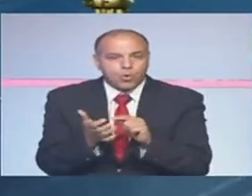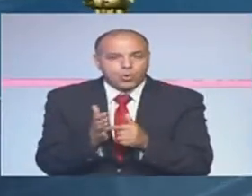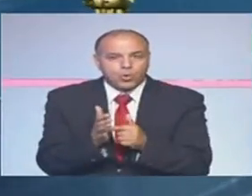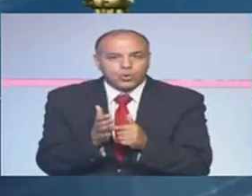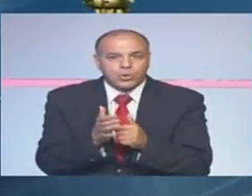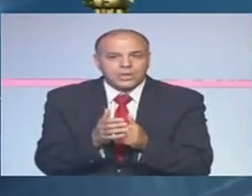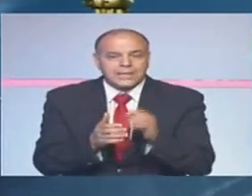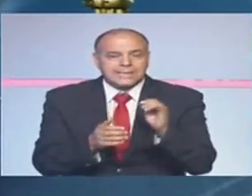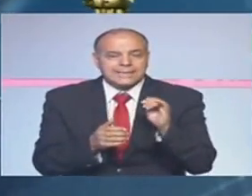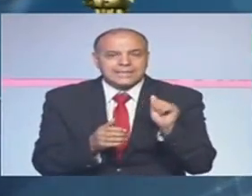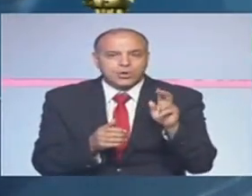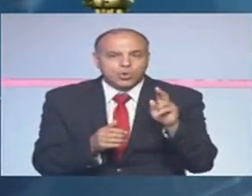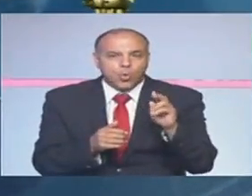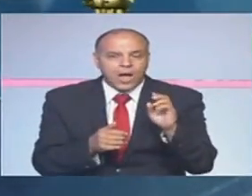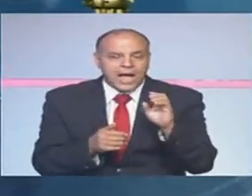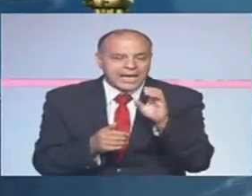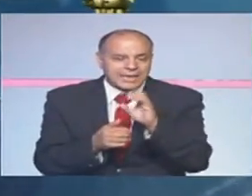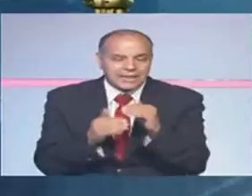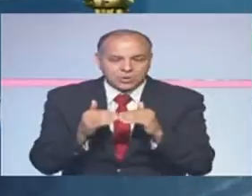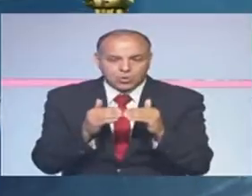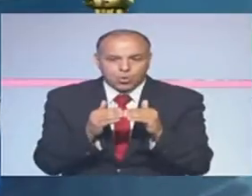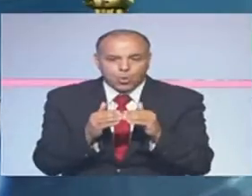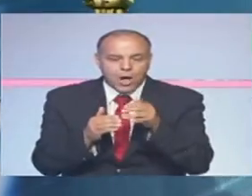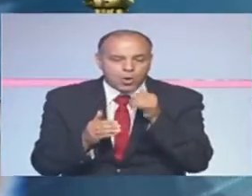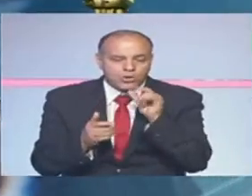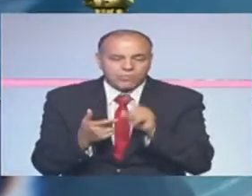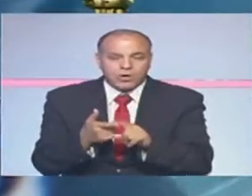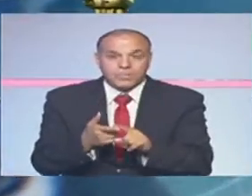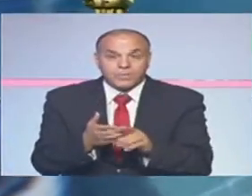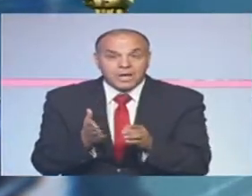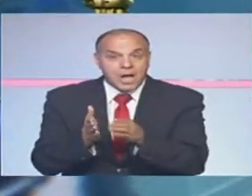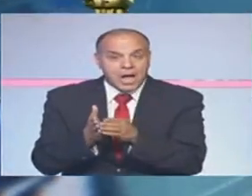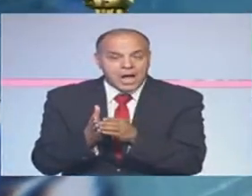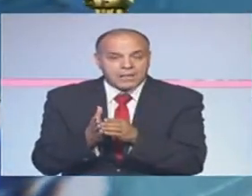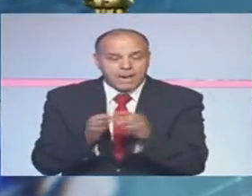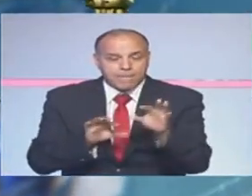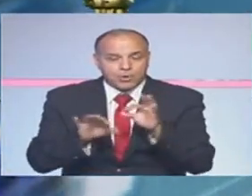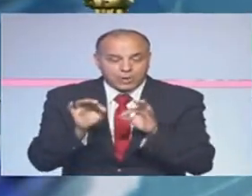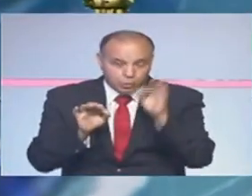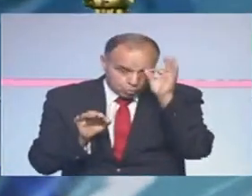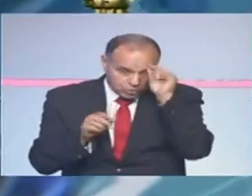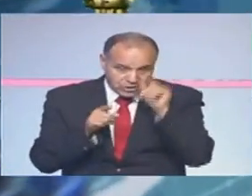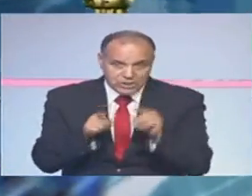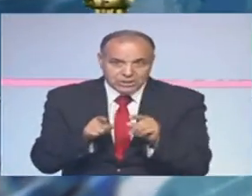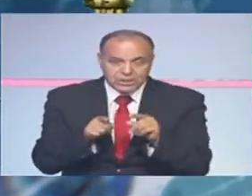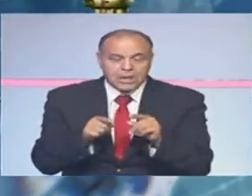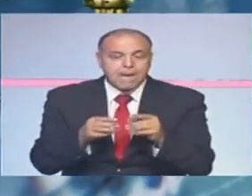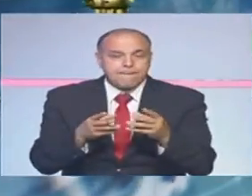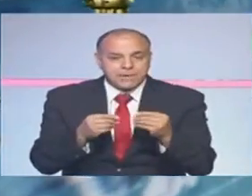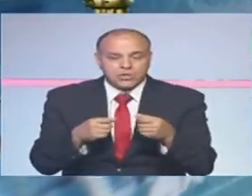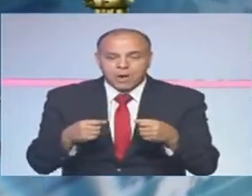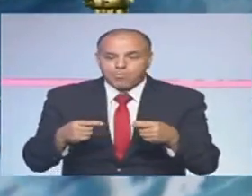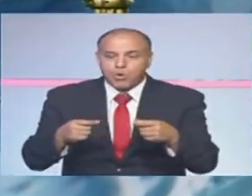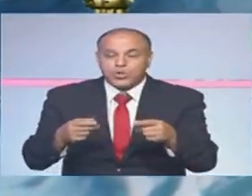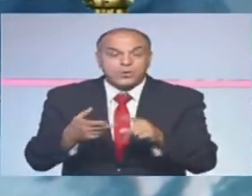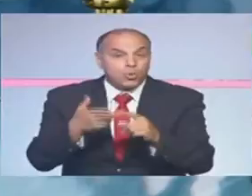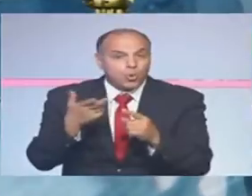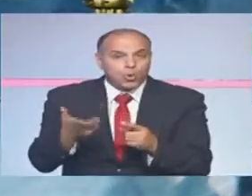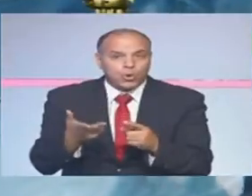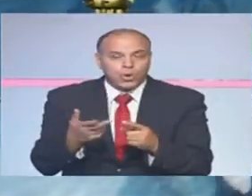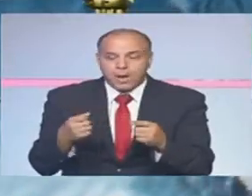سيراليون وغينيا الاستوائيه والكوت ديفوار ويستهل المنتخب التونسي سلسله مواجهاته